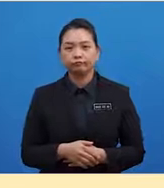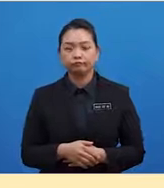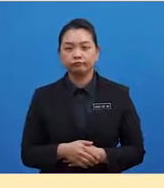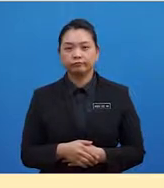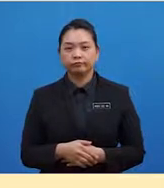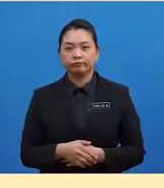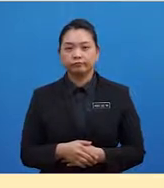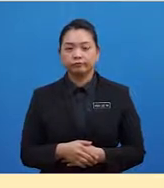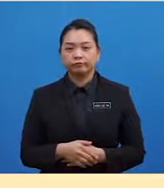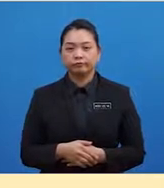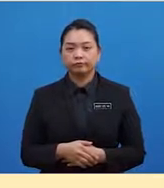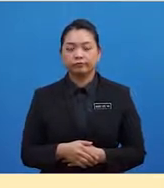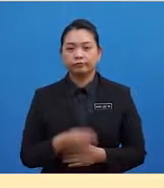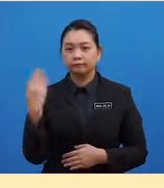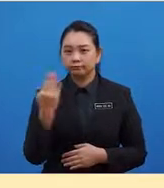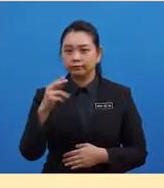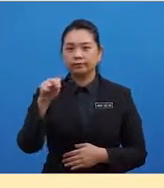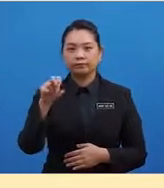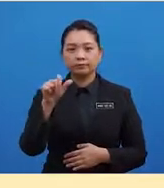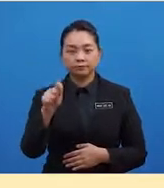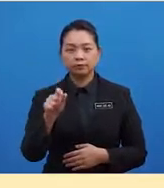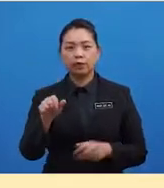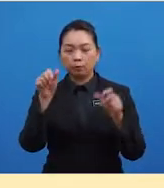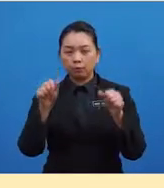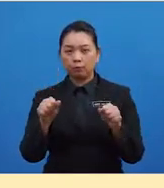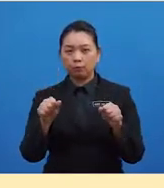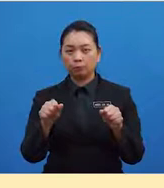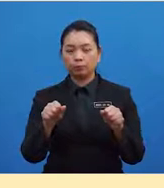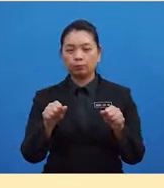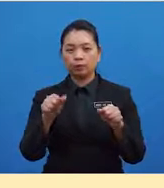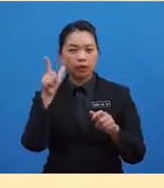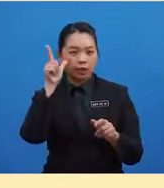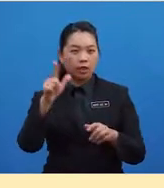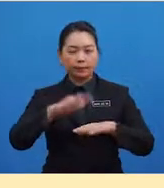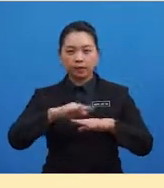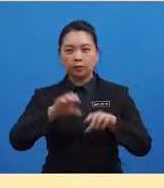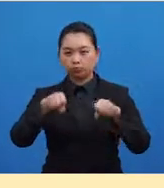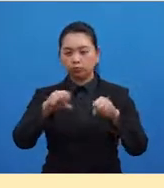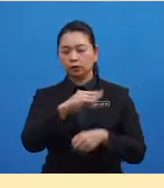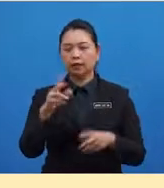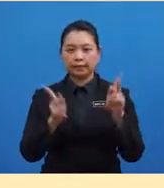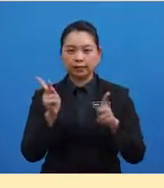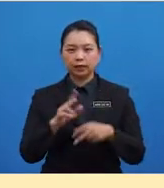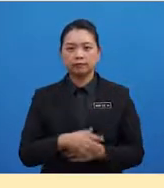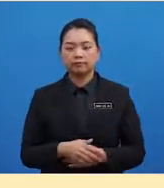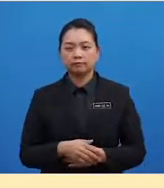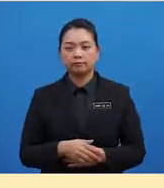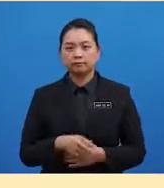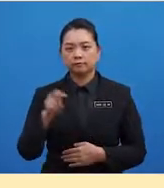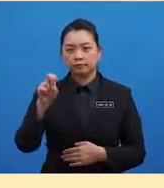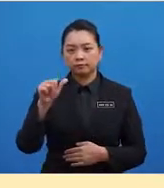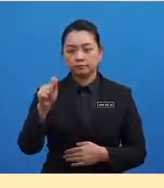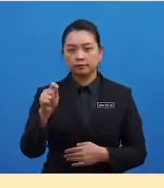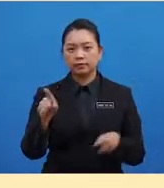nut kan? Biasanya, nut boleh dilihat pada motosikal, kereta dan sebagainya. Nut